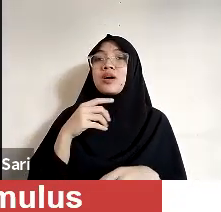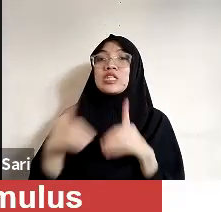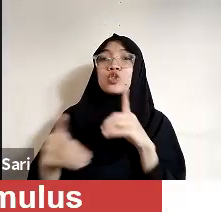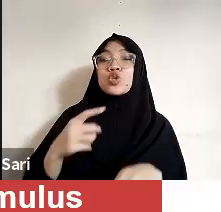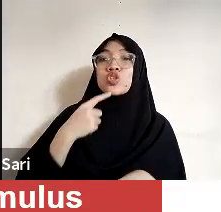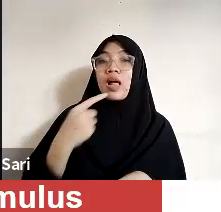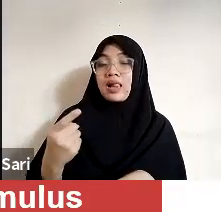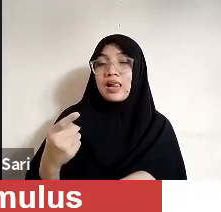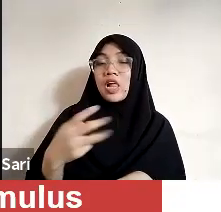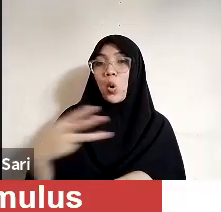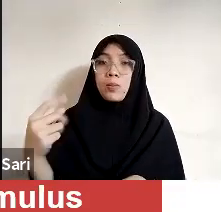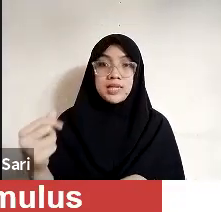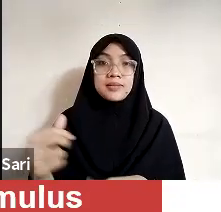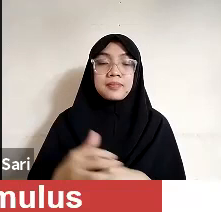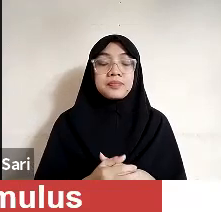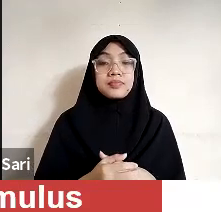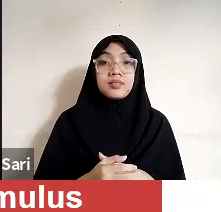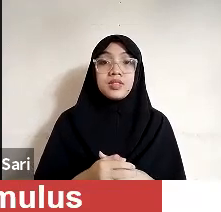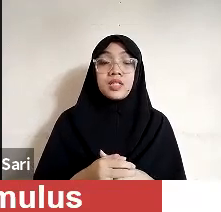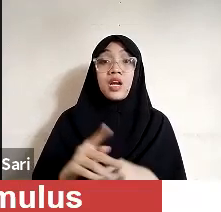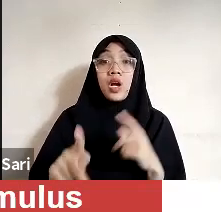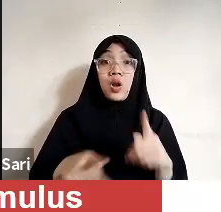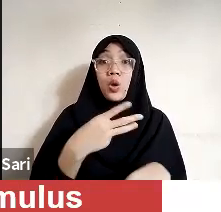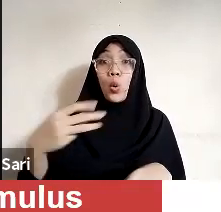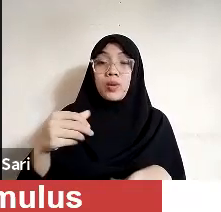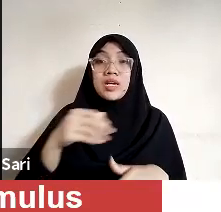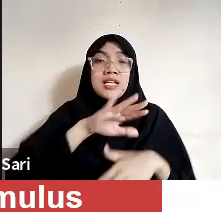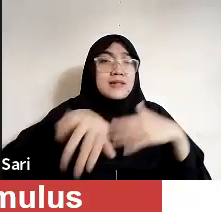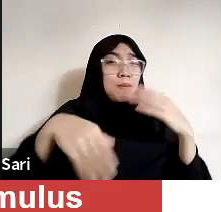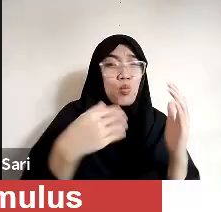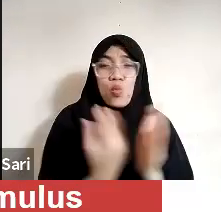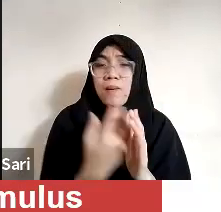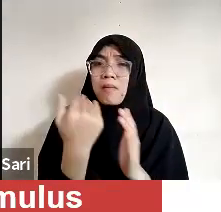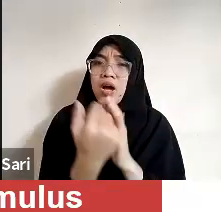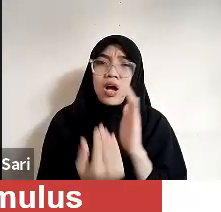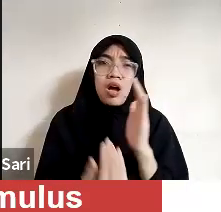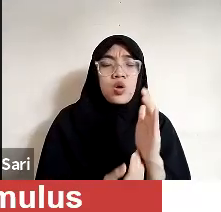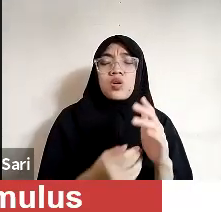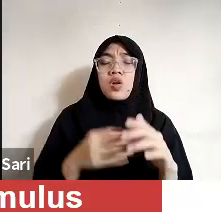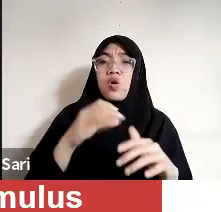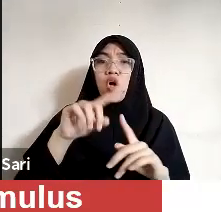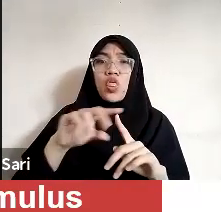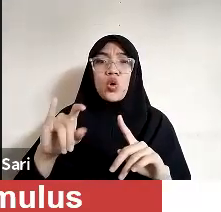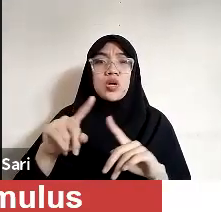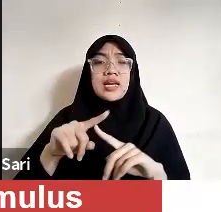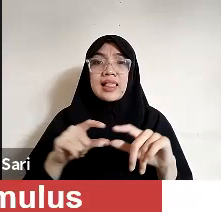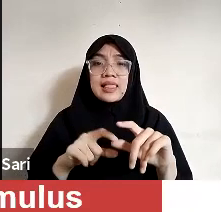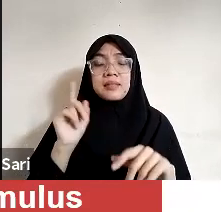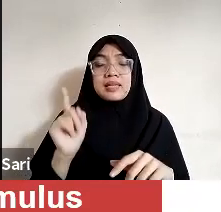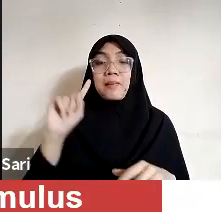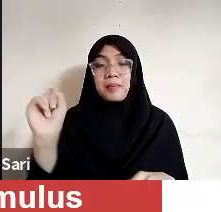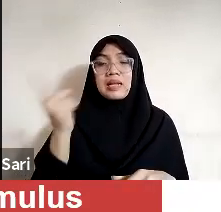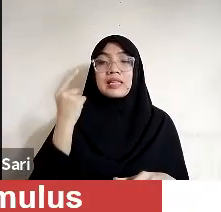ini kalau kita lihat semuanya lah otoritas ekonomi ya, pemerintah pasti, kemudian ada BI. BI itu di